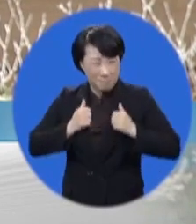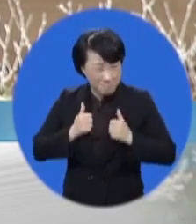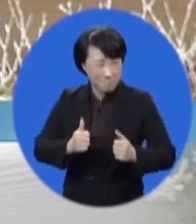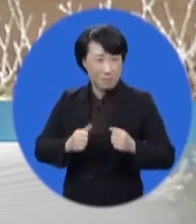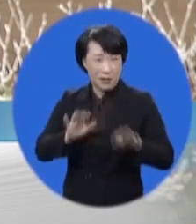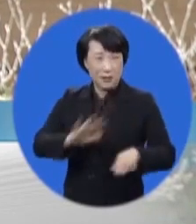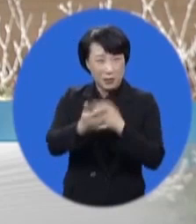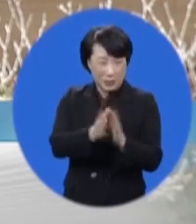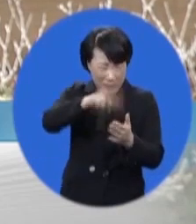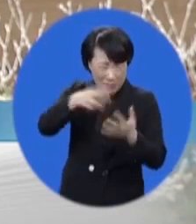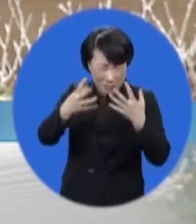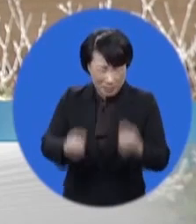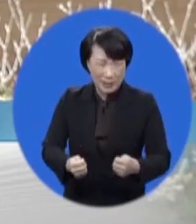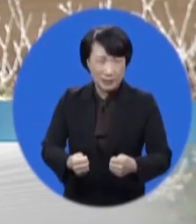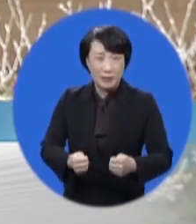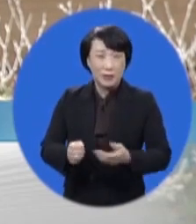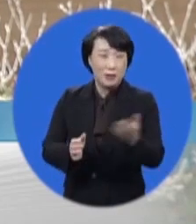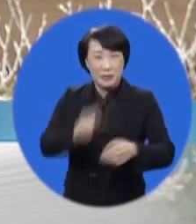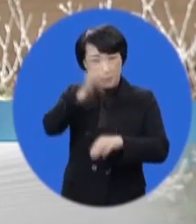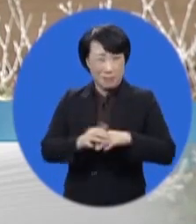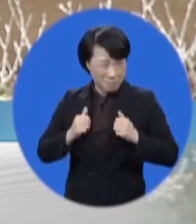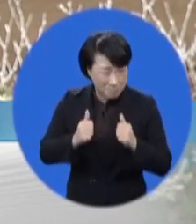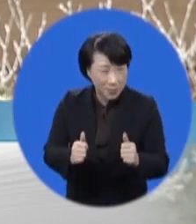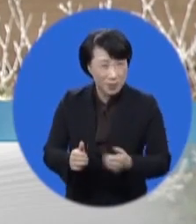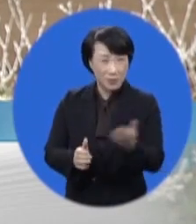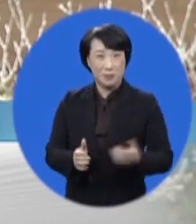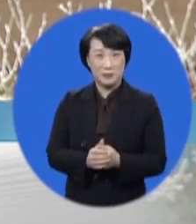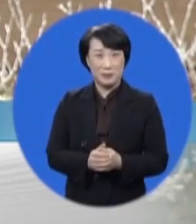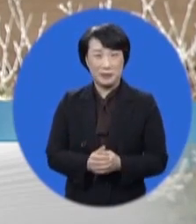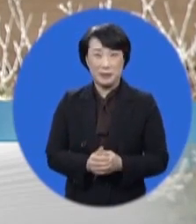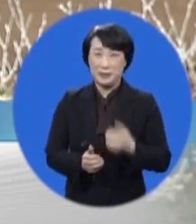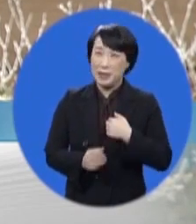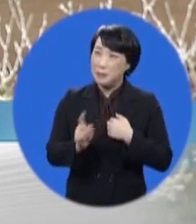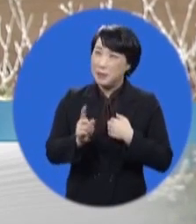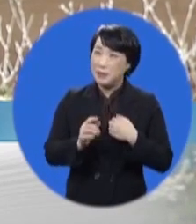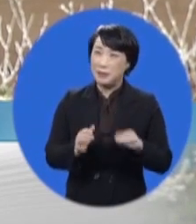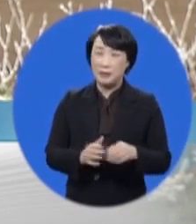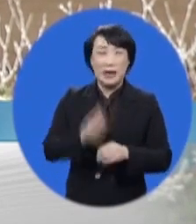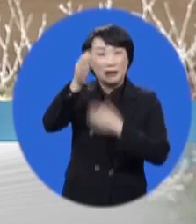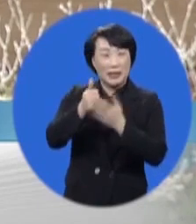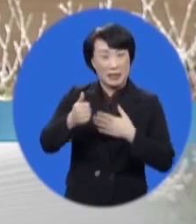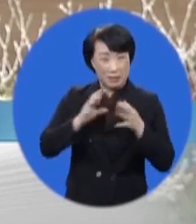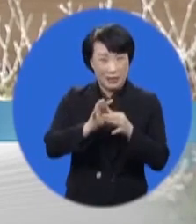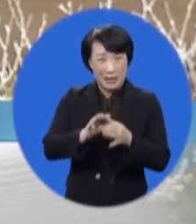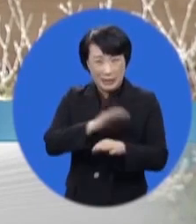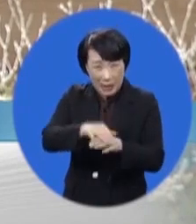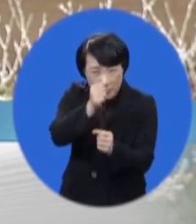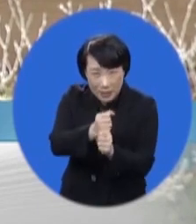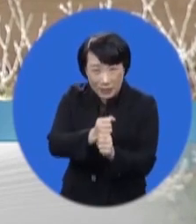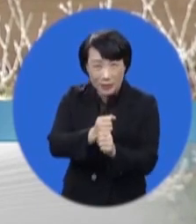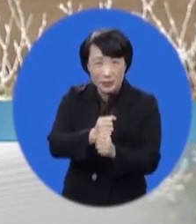잘해보리라, 성경도 많이 읽어버릴 것이다, 예배도 잘 드릴 것이다, 내가 정말로 하나님과 관계를